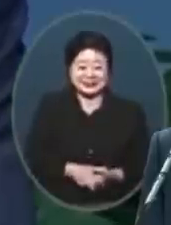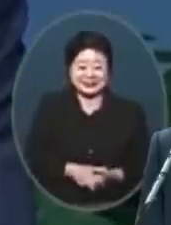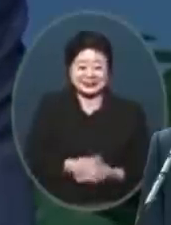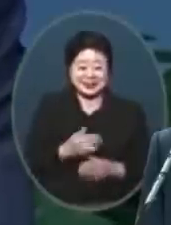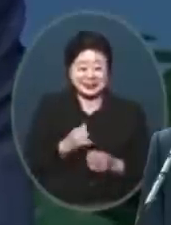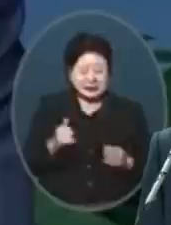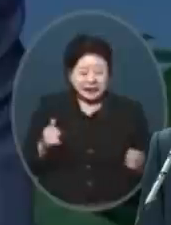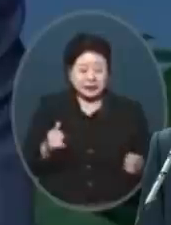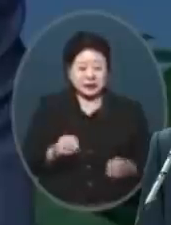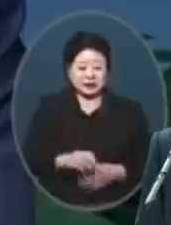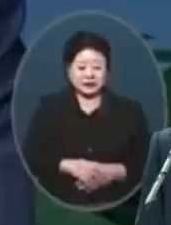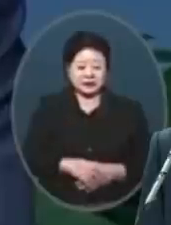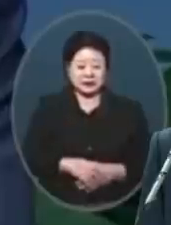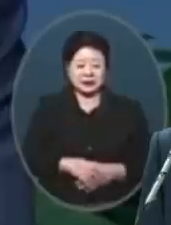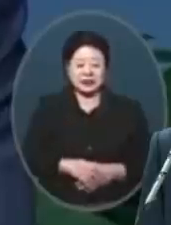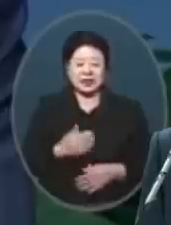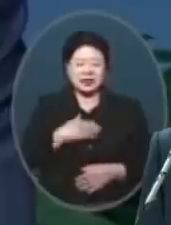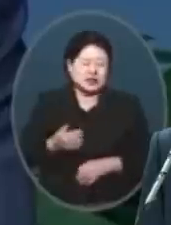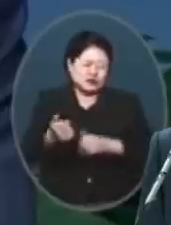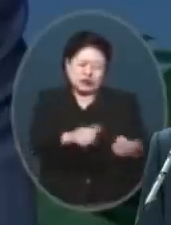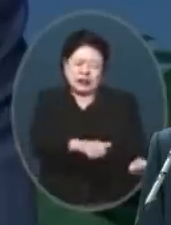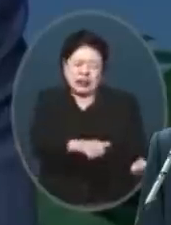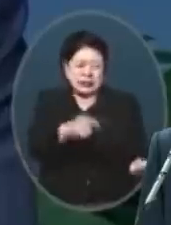다른 사람들은 다 이제 죽었다가